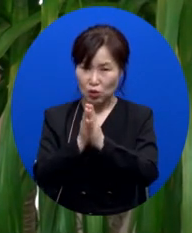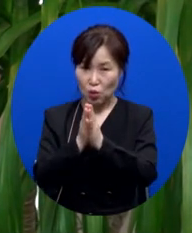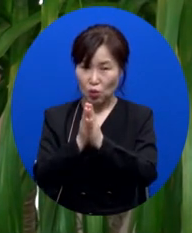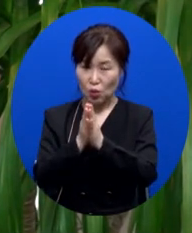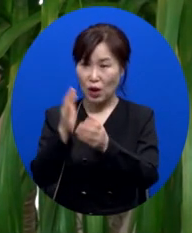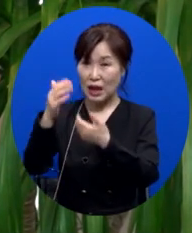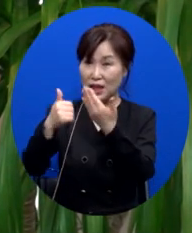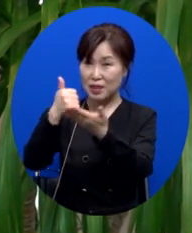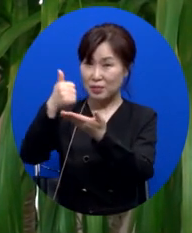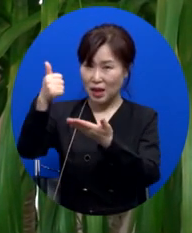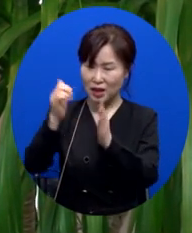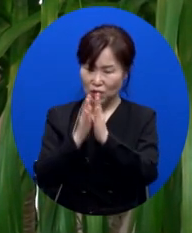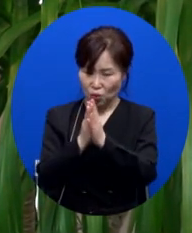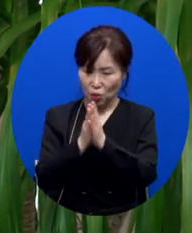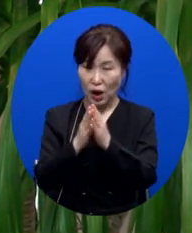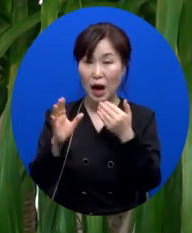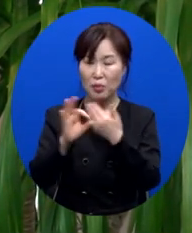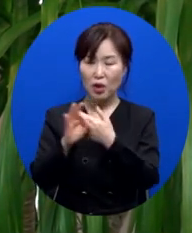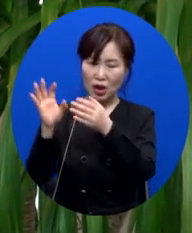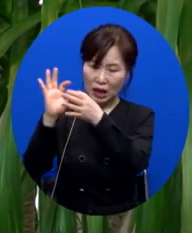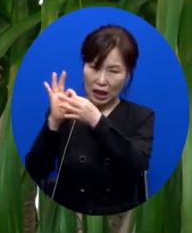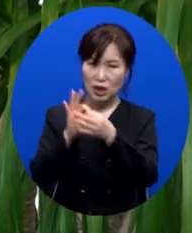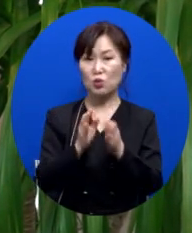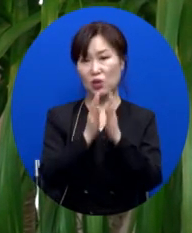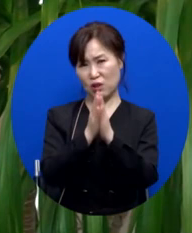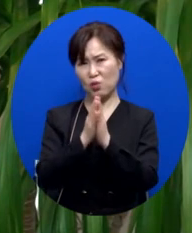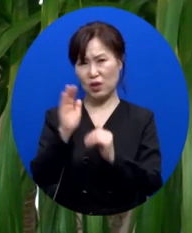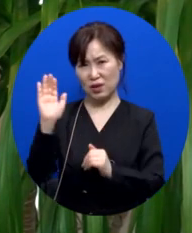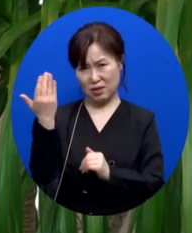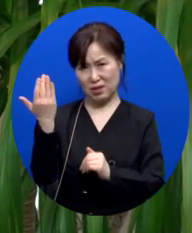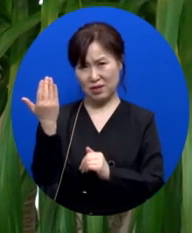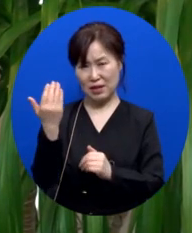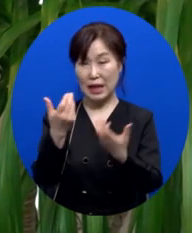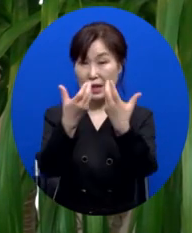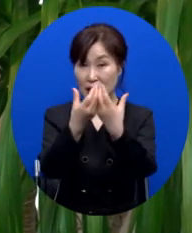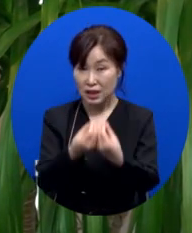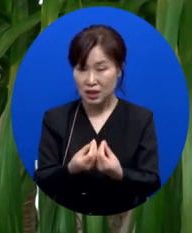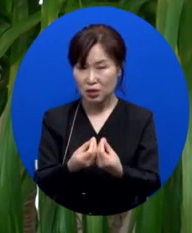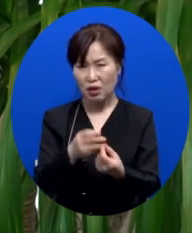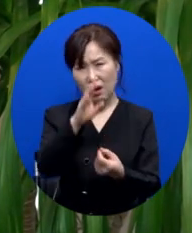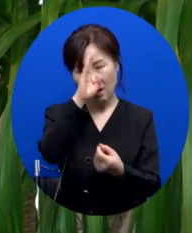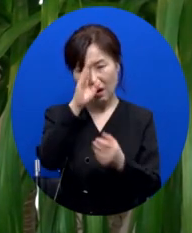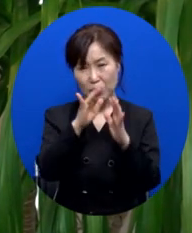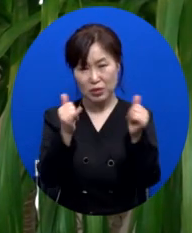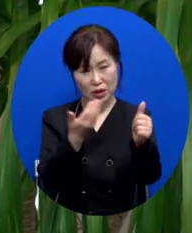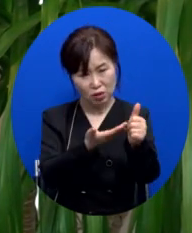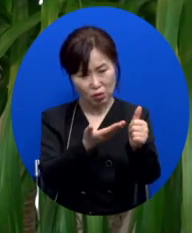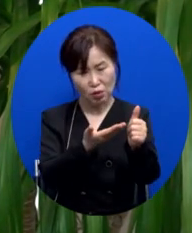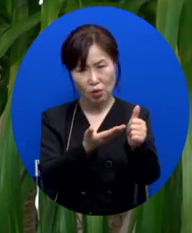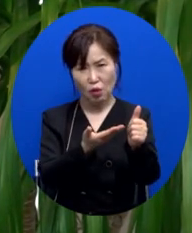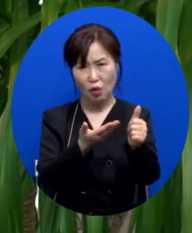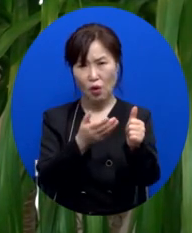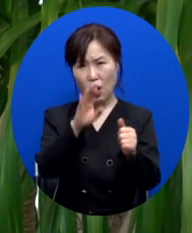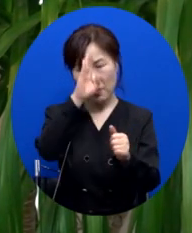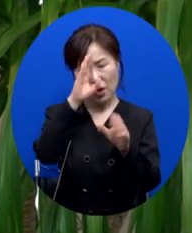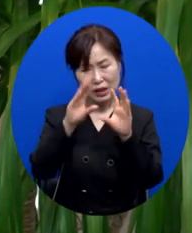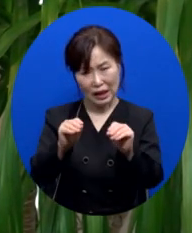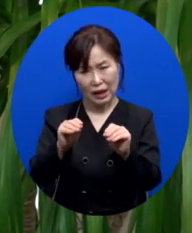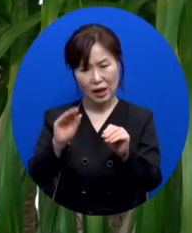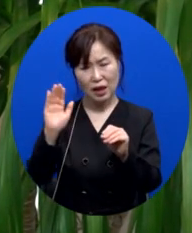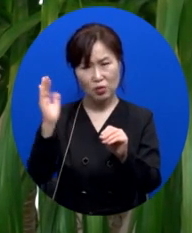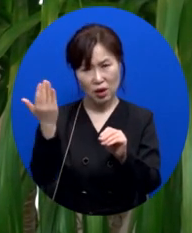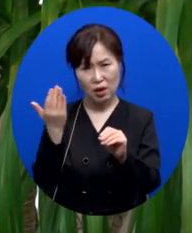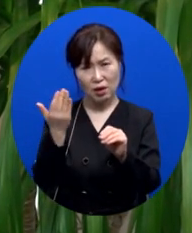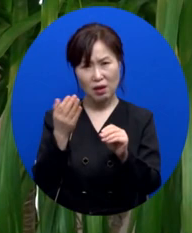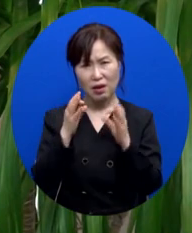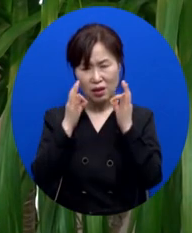경험을 했습니다 예를 들어서 말입니다 아픈 성도님이 계십니다 하나님 낳게 해 주세요 그렇게 기도할 때는